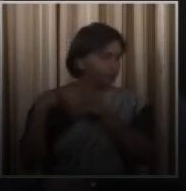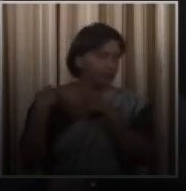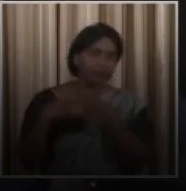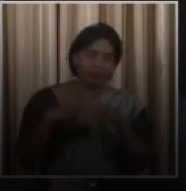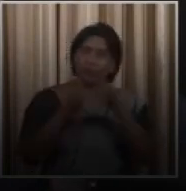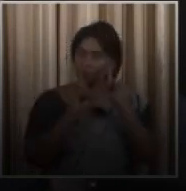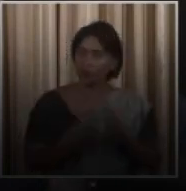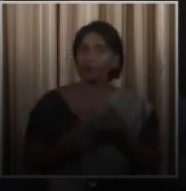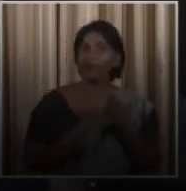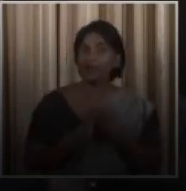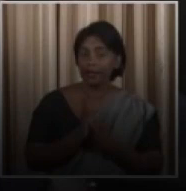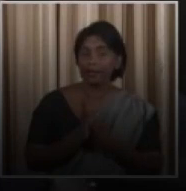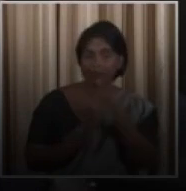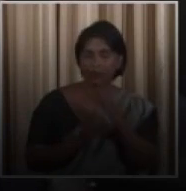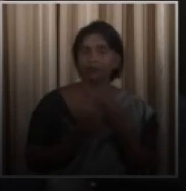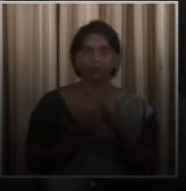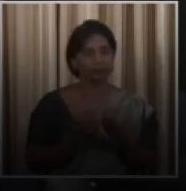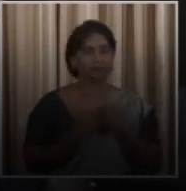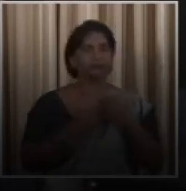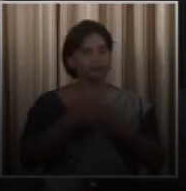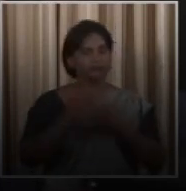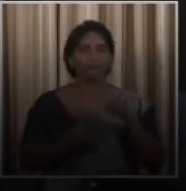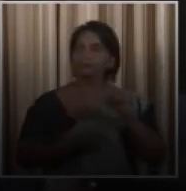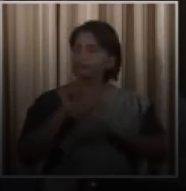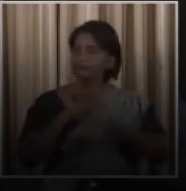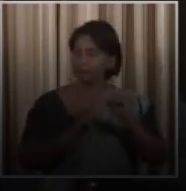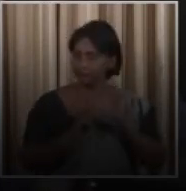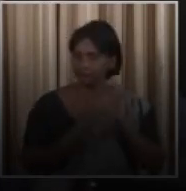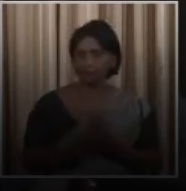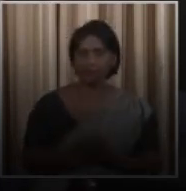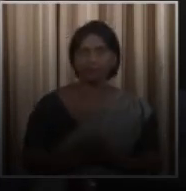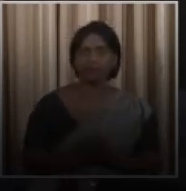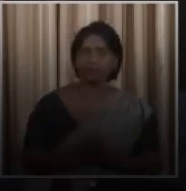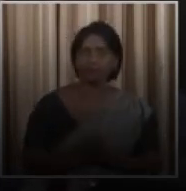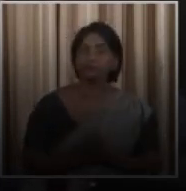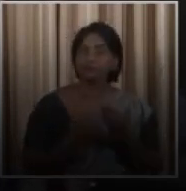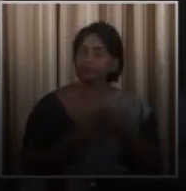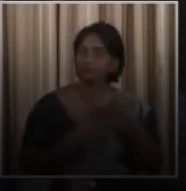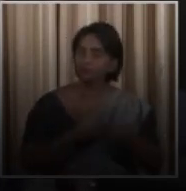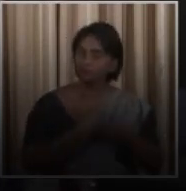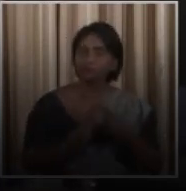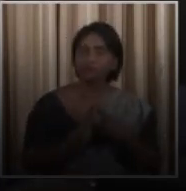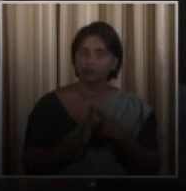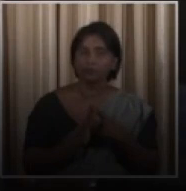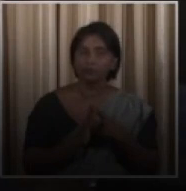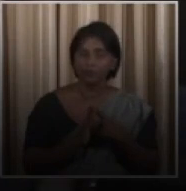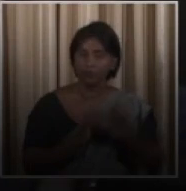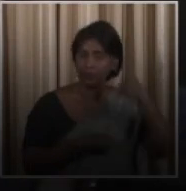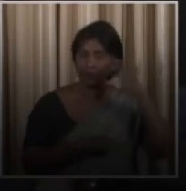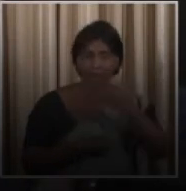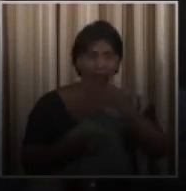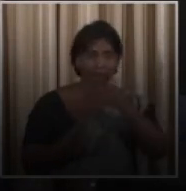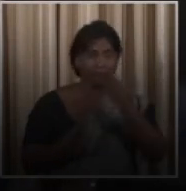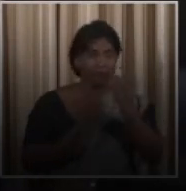මේ මෙවැනි නීතියක අවශ්‍යතාවය ගැන දිගින් දිගටම සාකච්ඡා කරලා තියෙනවා. අපේ රටේ වෙස්මිනිස්ටර් ආකෘතියට